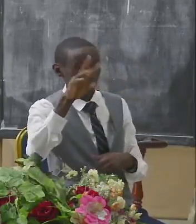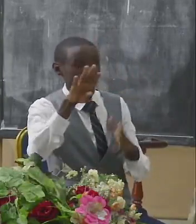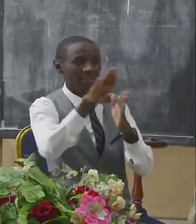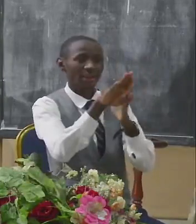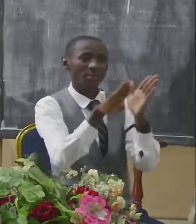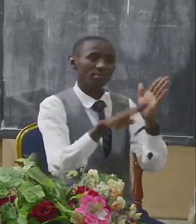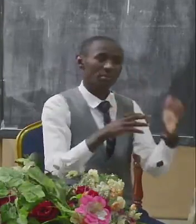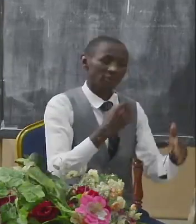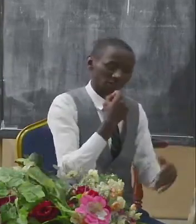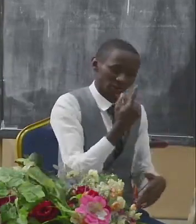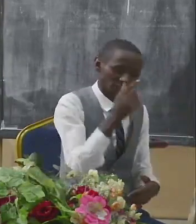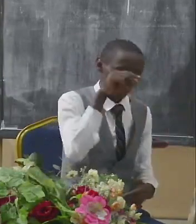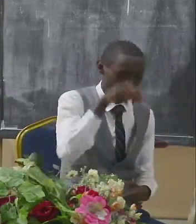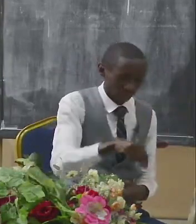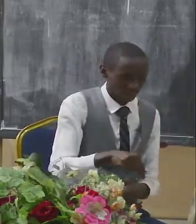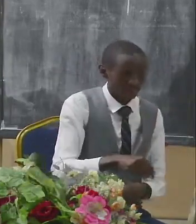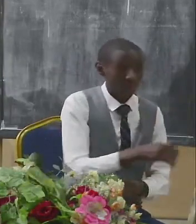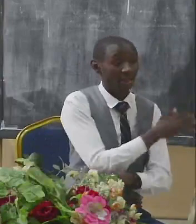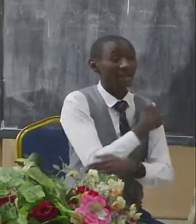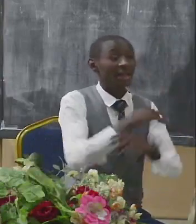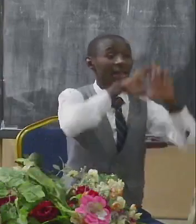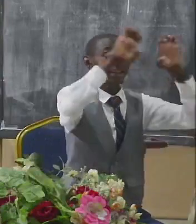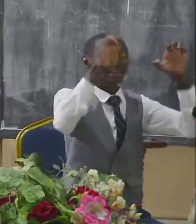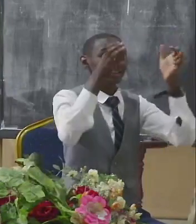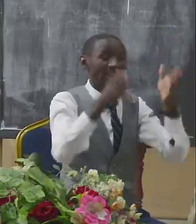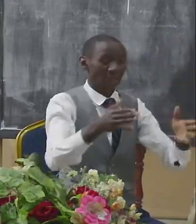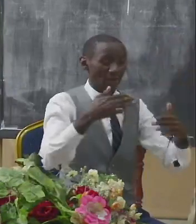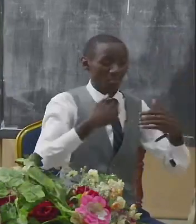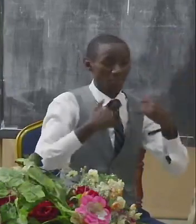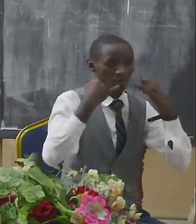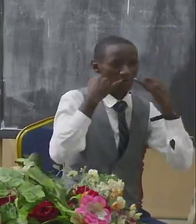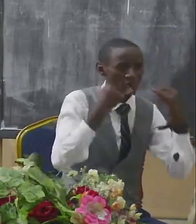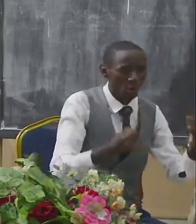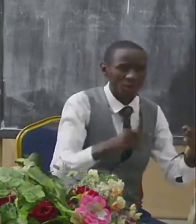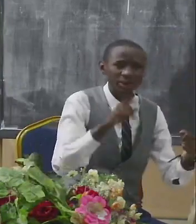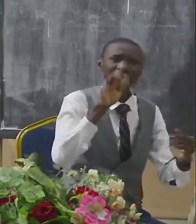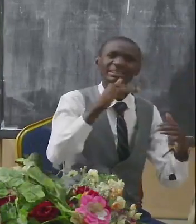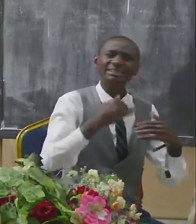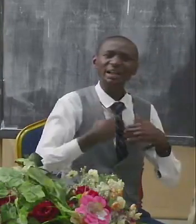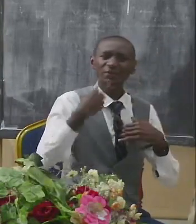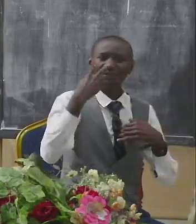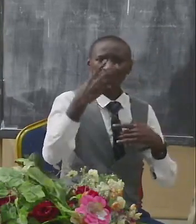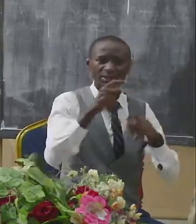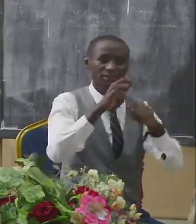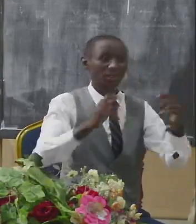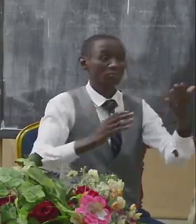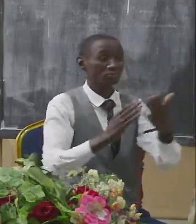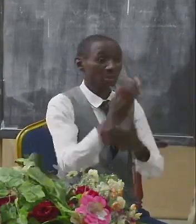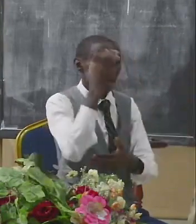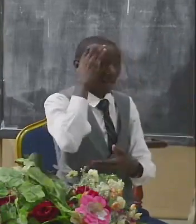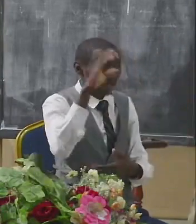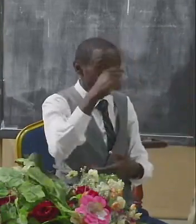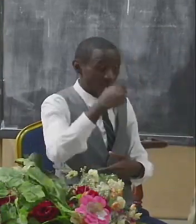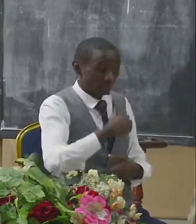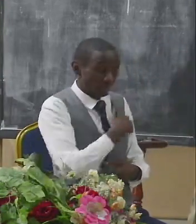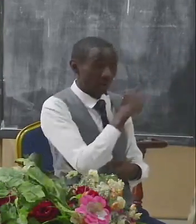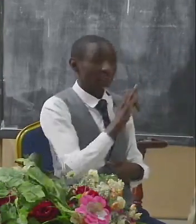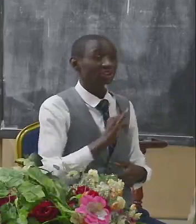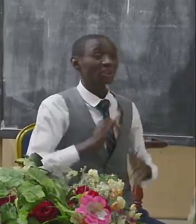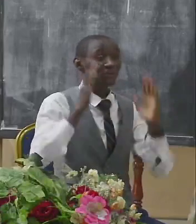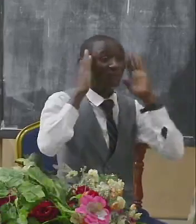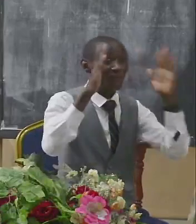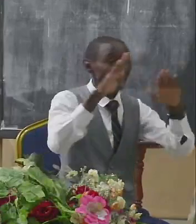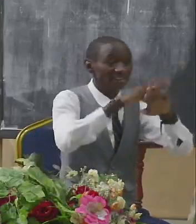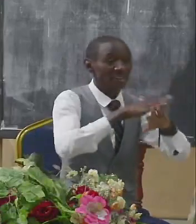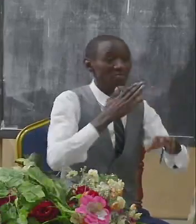dit ceci. Biblia natuwa. Et l'Éternel me dit. Na Bwana akaniambia. Tu as bien vu. Umeona vema. Car je veille sur ma parole. Kwa maana